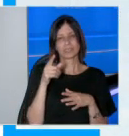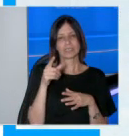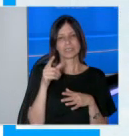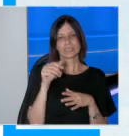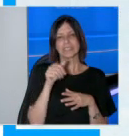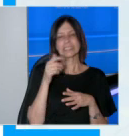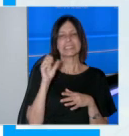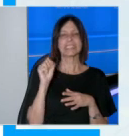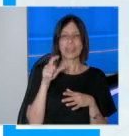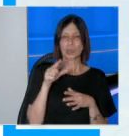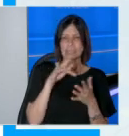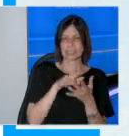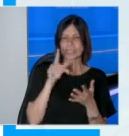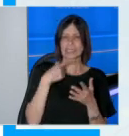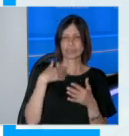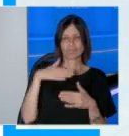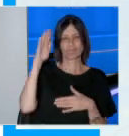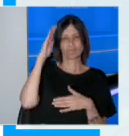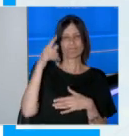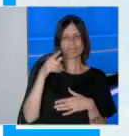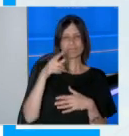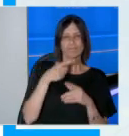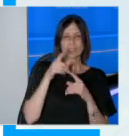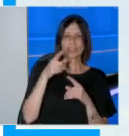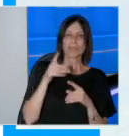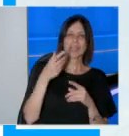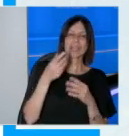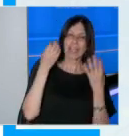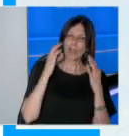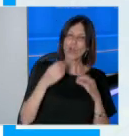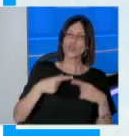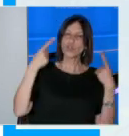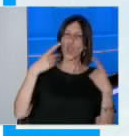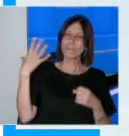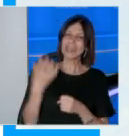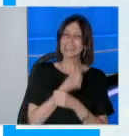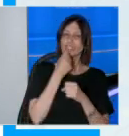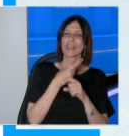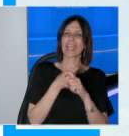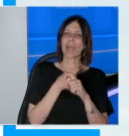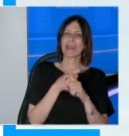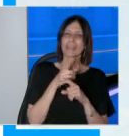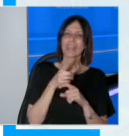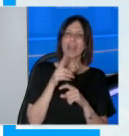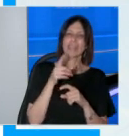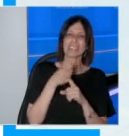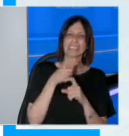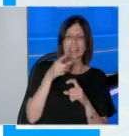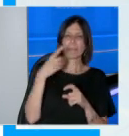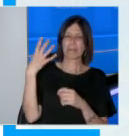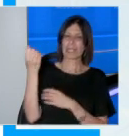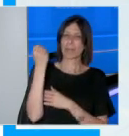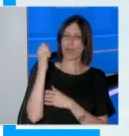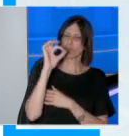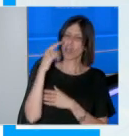בעברית וגם ברוסית. מצדיע לווטרנים שלנו לכבוד יום הניצחון על גרמניה הנאצית. אתם הגיבורים של